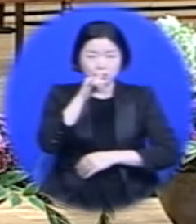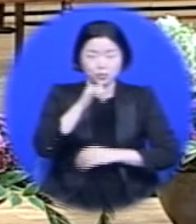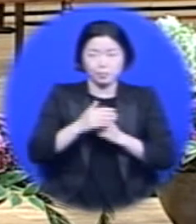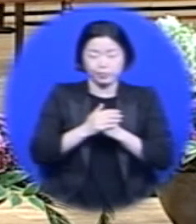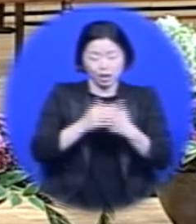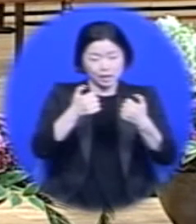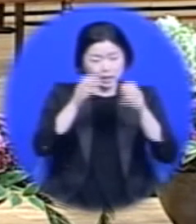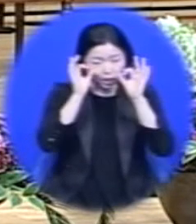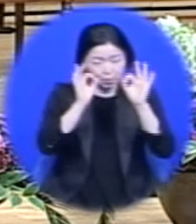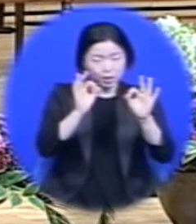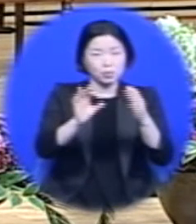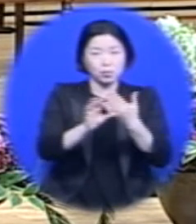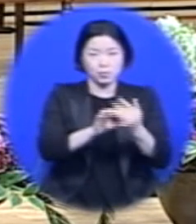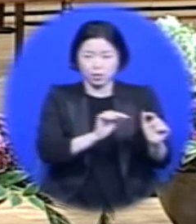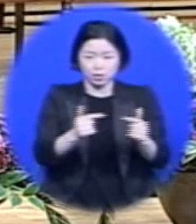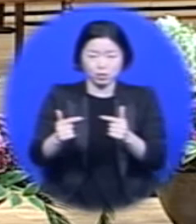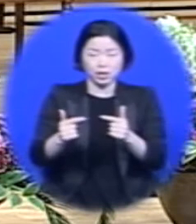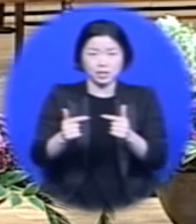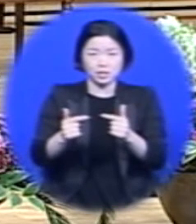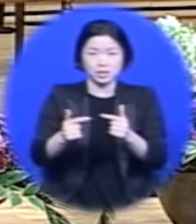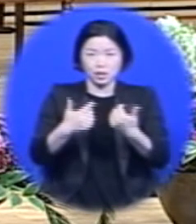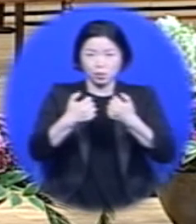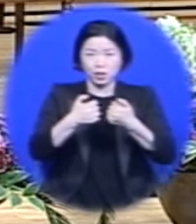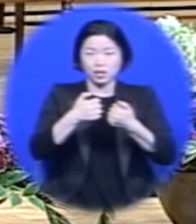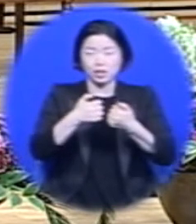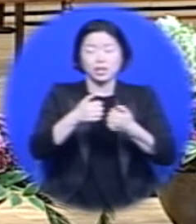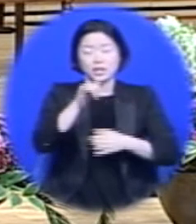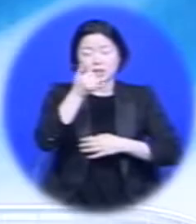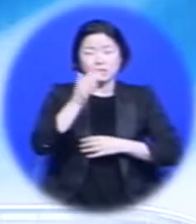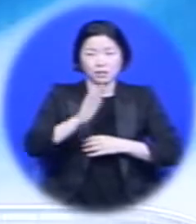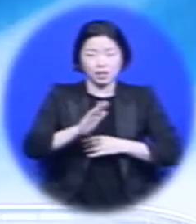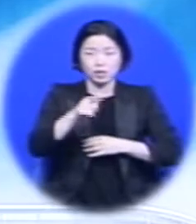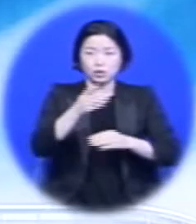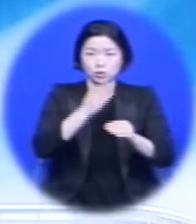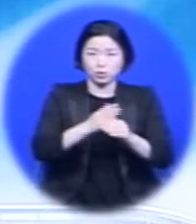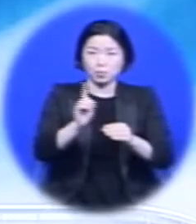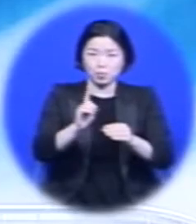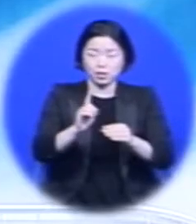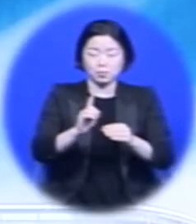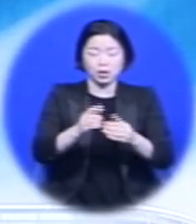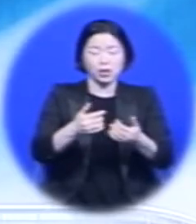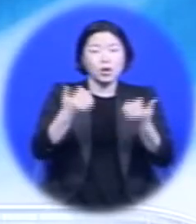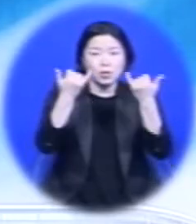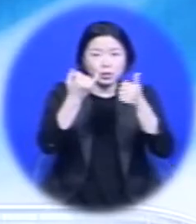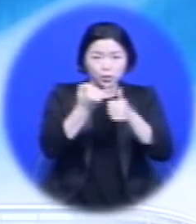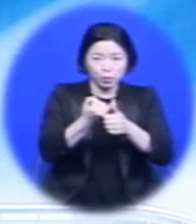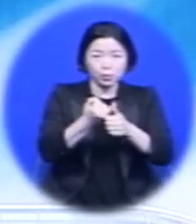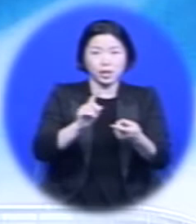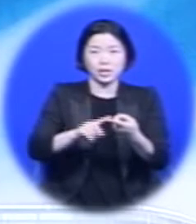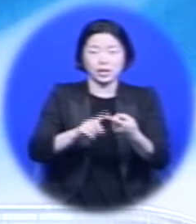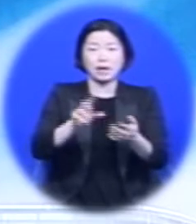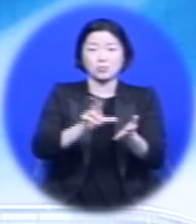주제로 고민이 많은데 그 중에서 제일 많은 비중을 차지하는 것이 결혼에 대한 문제입니다.